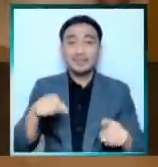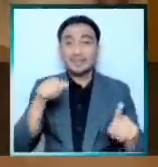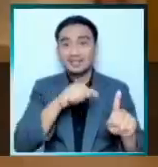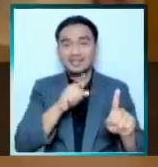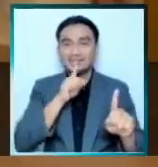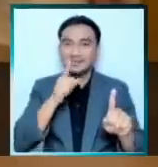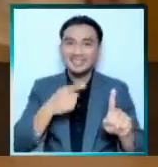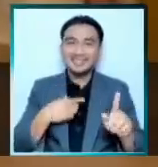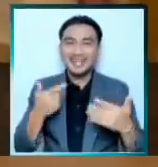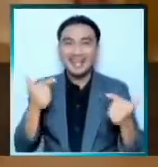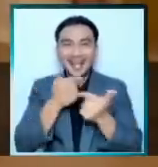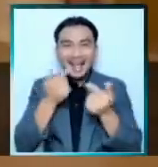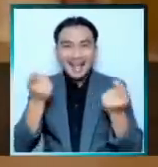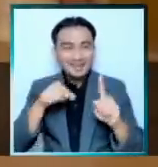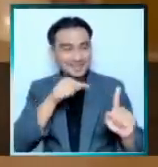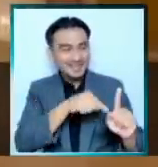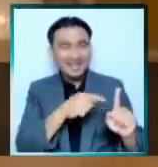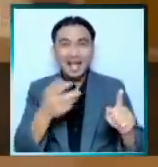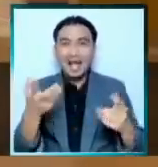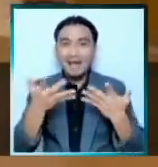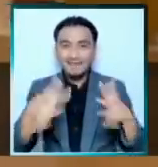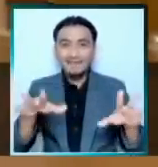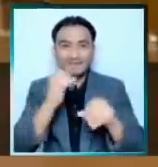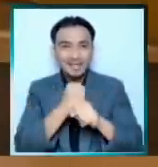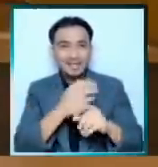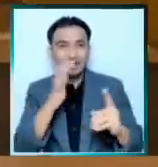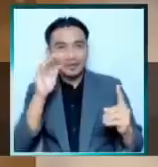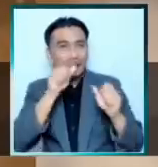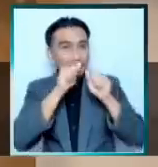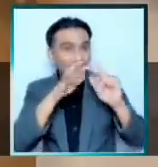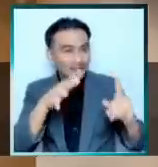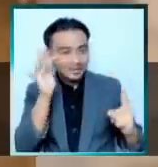ni baby Joshua matapos basbasan ng pari. At ngayon may